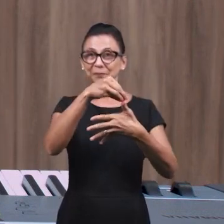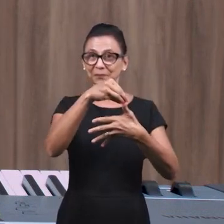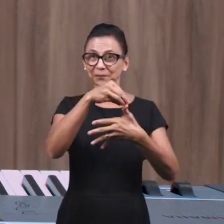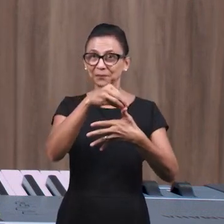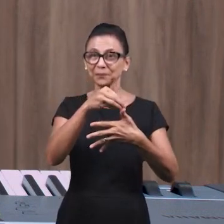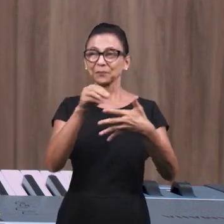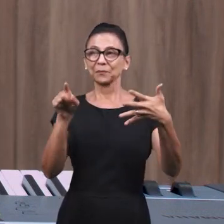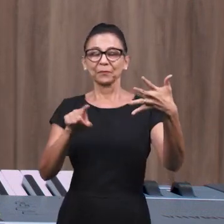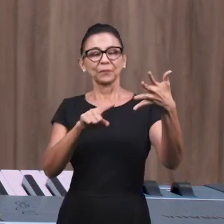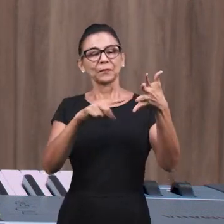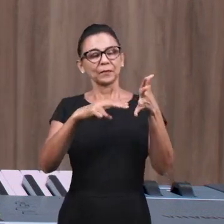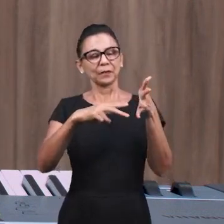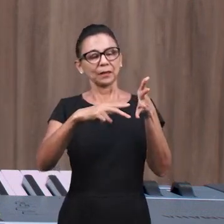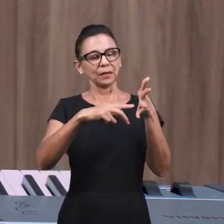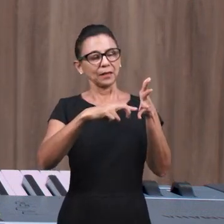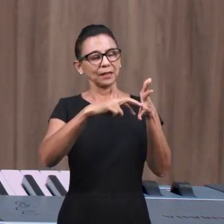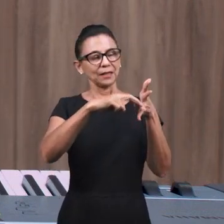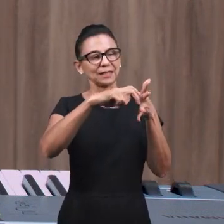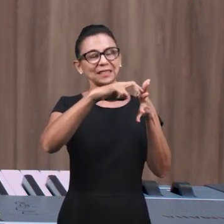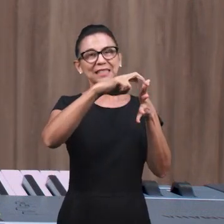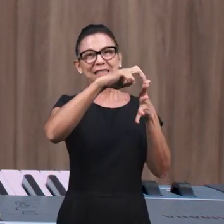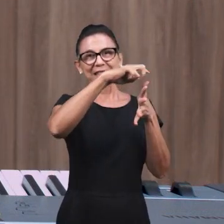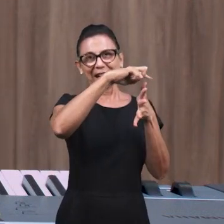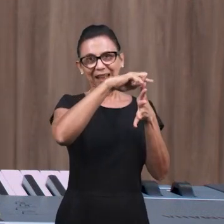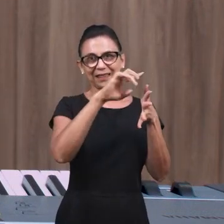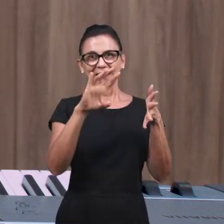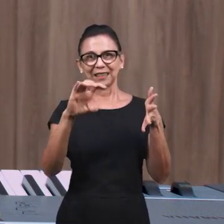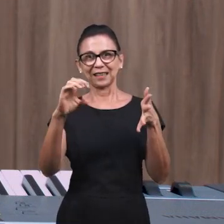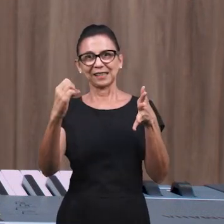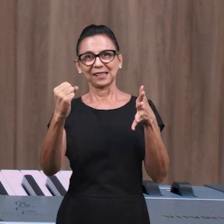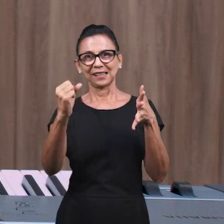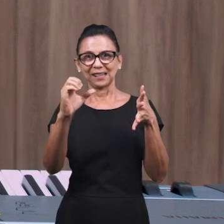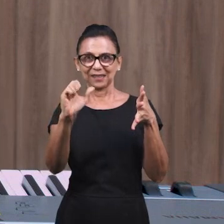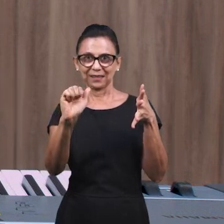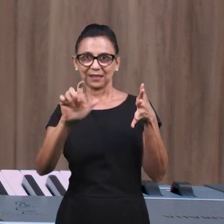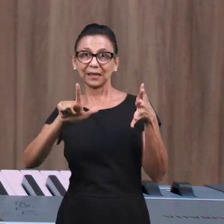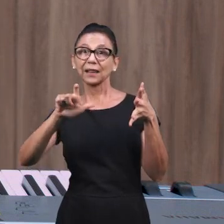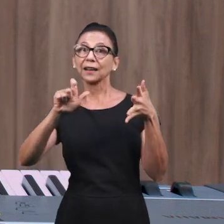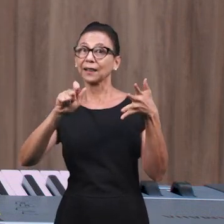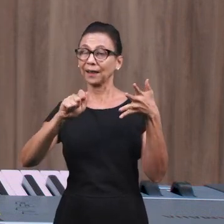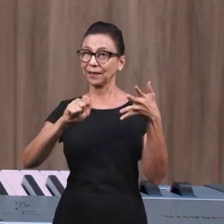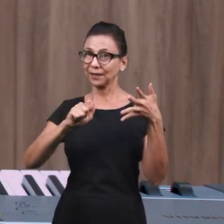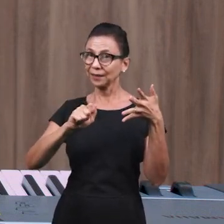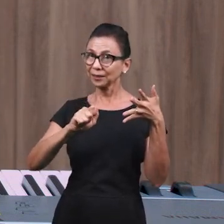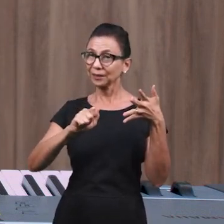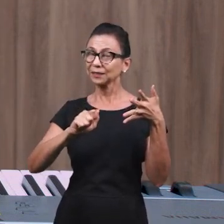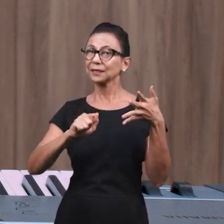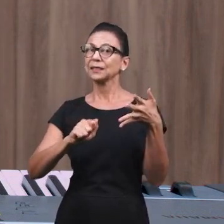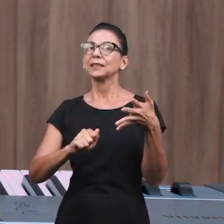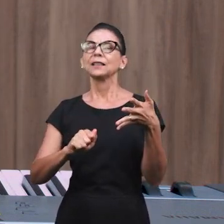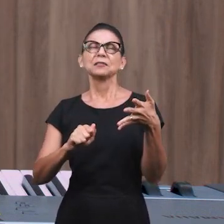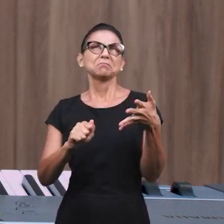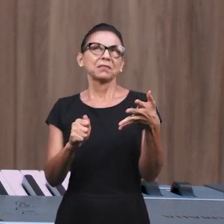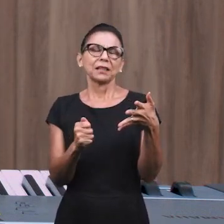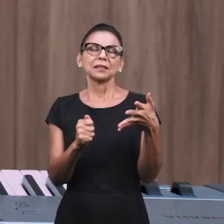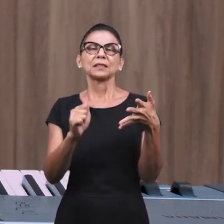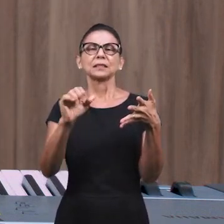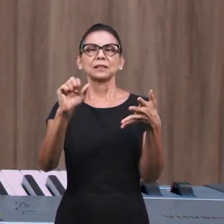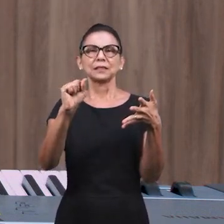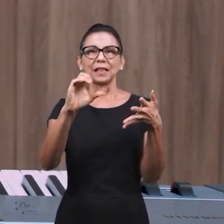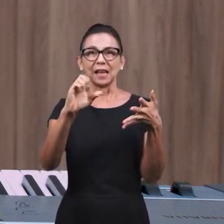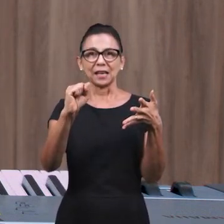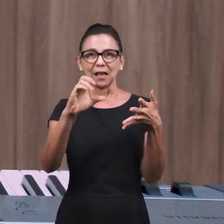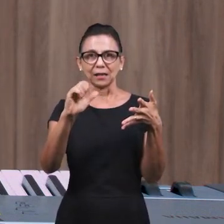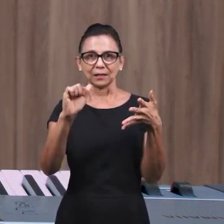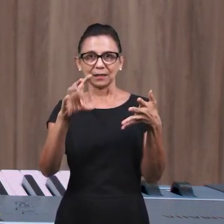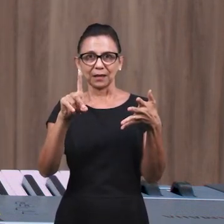avons l'échelle ici, qui en fait c'est notre gamme, je vous ai déjà dit. Donc la gamme, c'est comme une